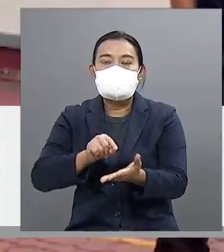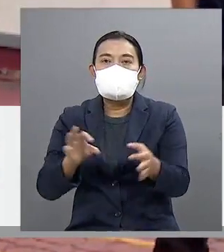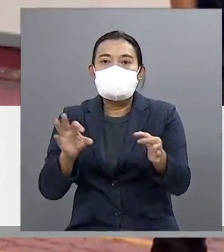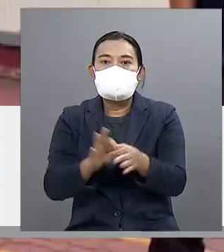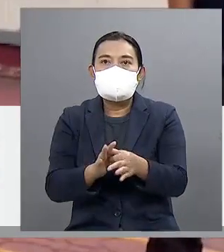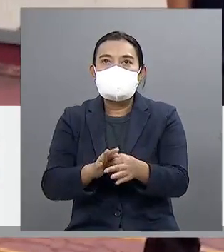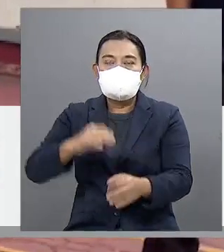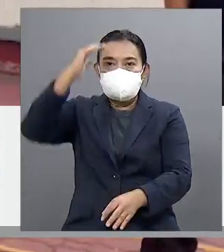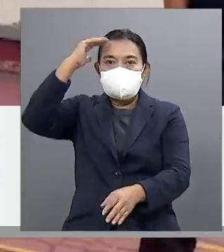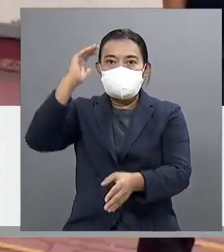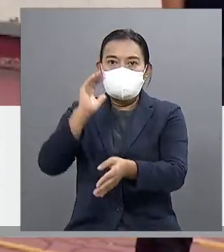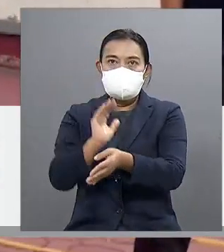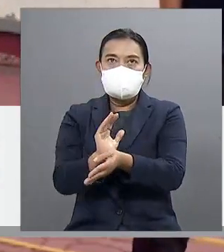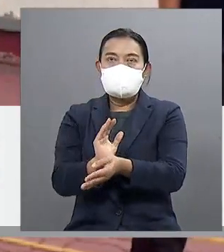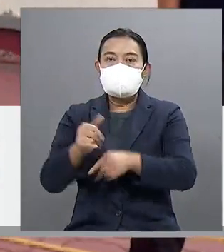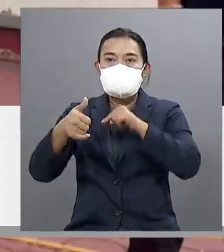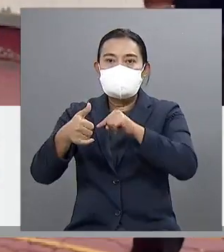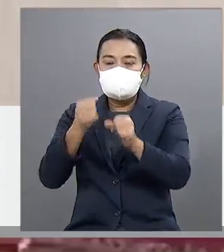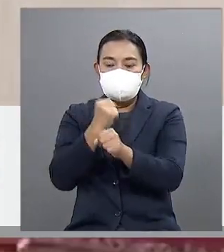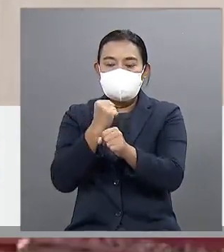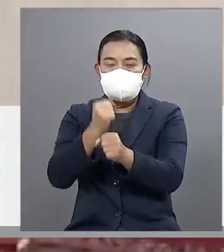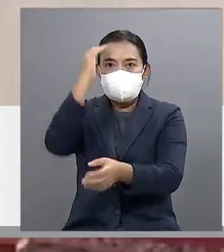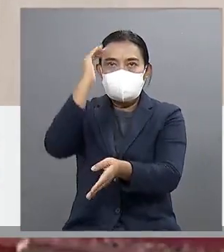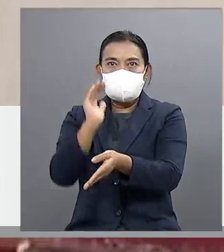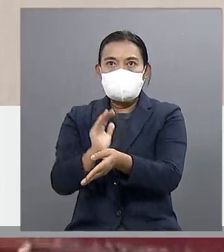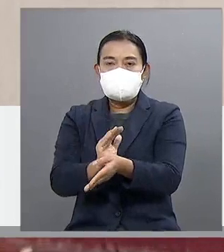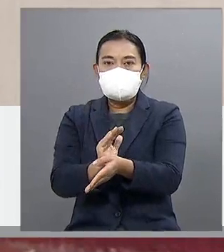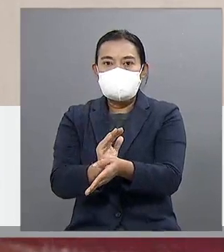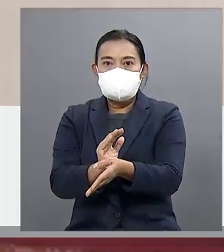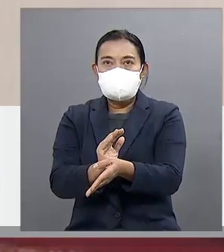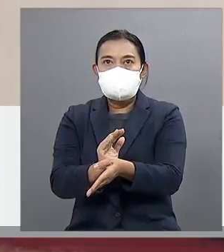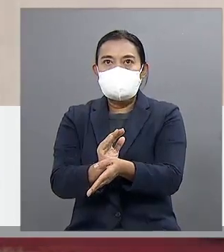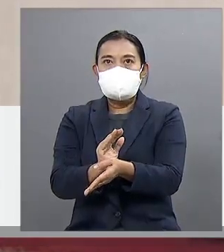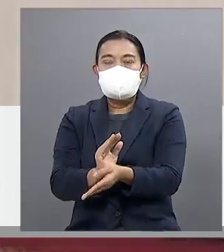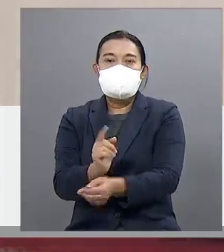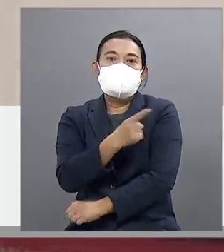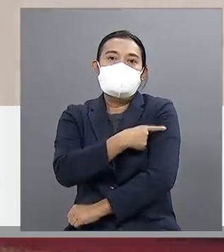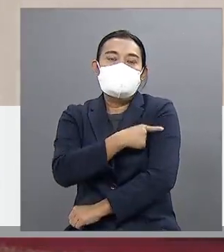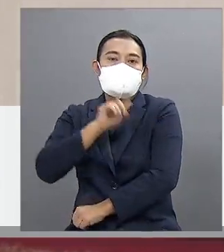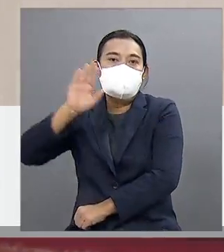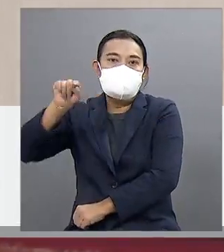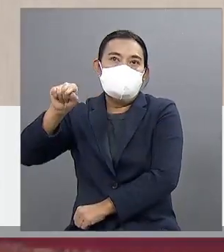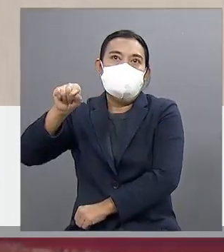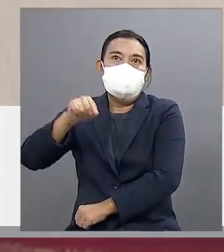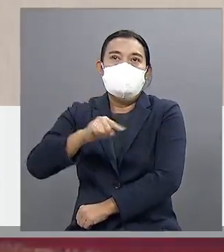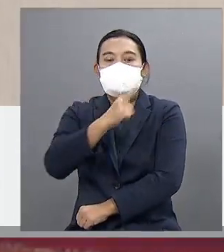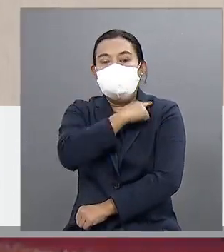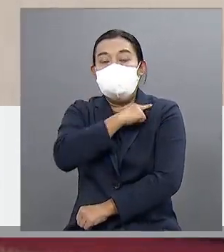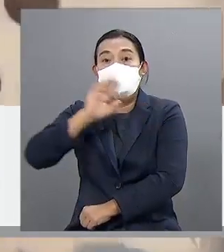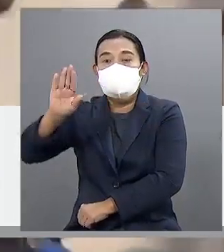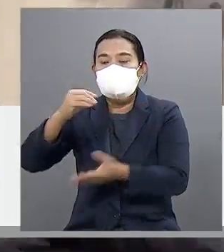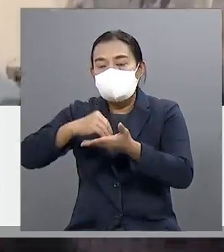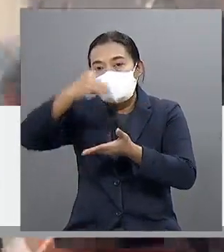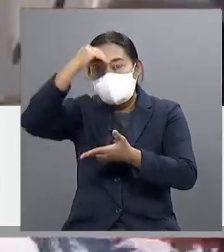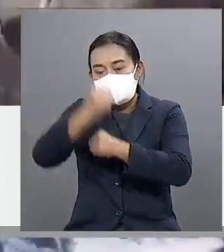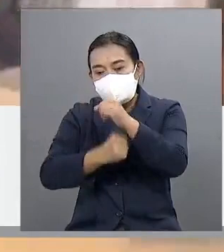หนึ่งเป็นตำรวจยศพลตำรวจตรีนะครับเข้ามายุ่งเหยิงกับผู้เสียหายในคดีที่นักศึกษาอายุ18ปี